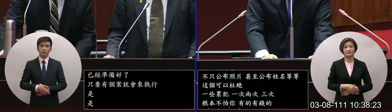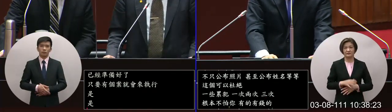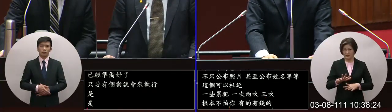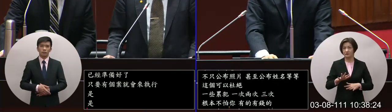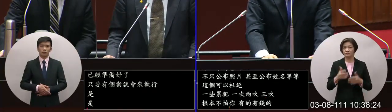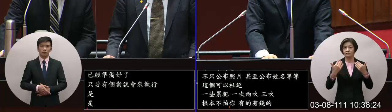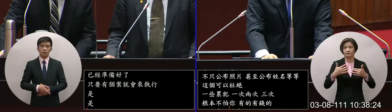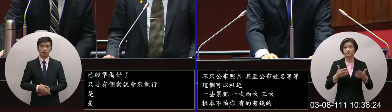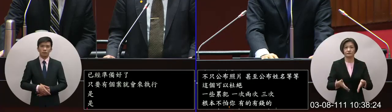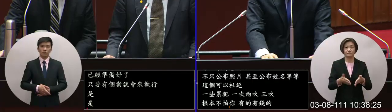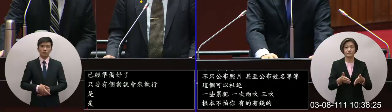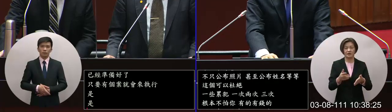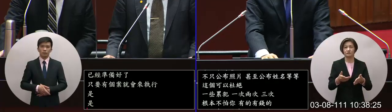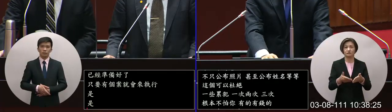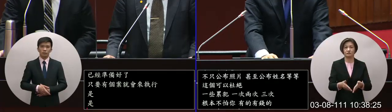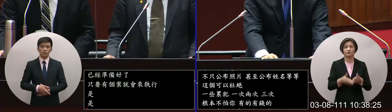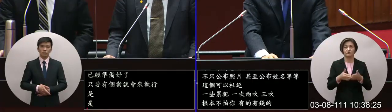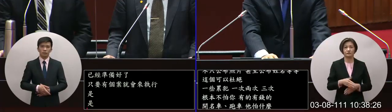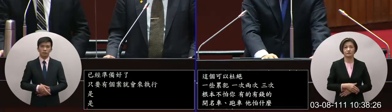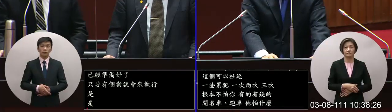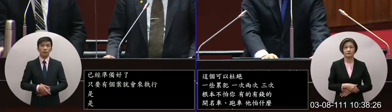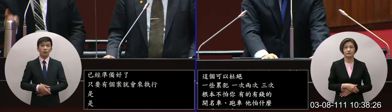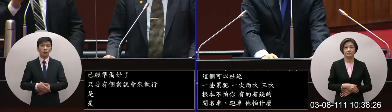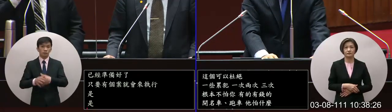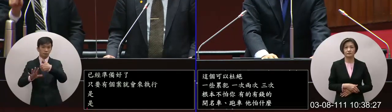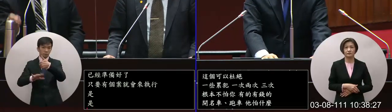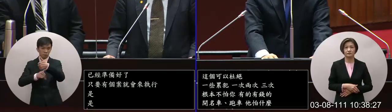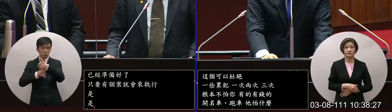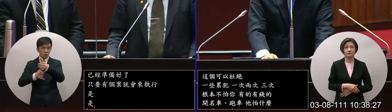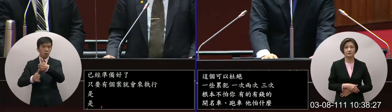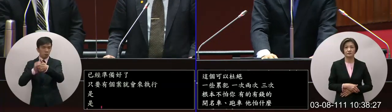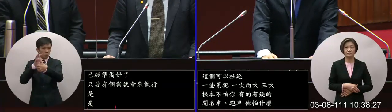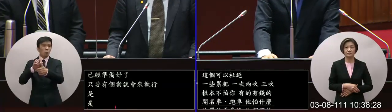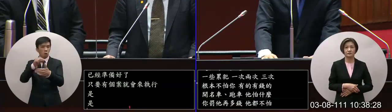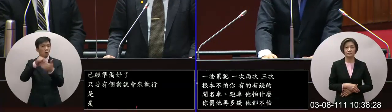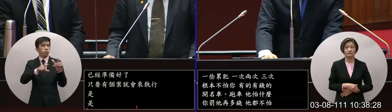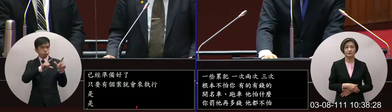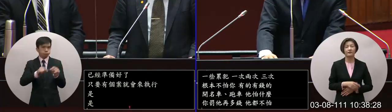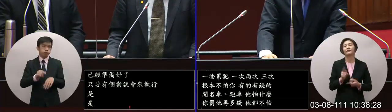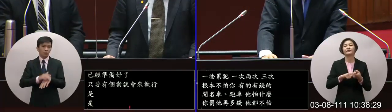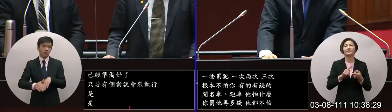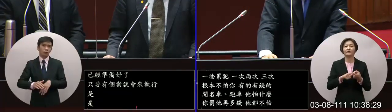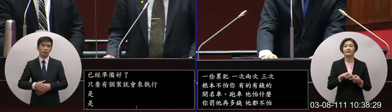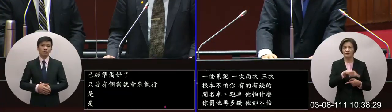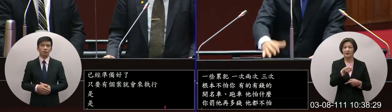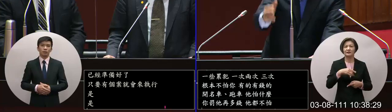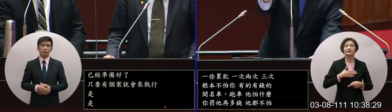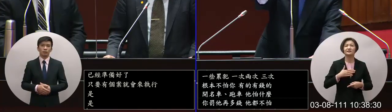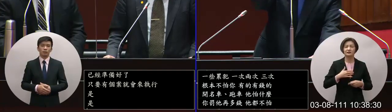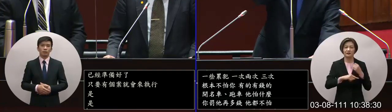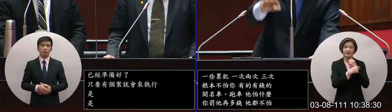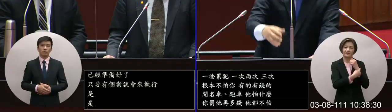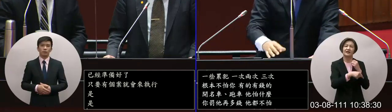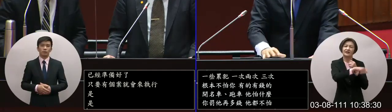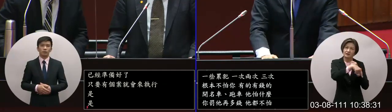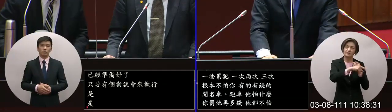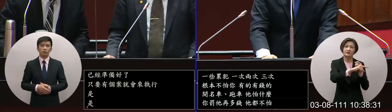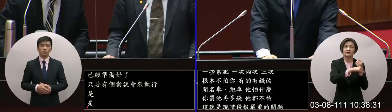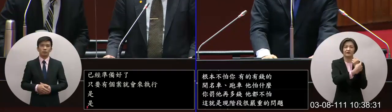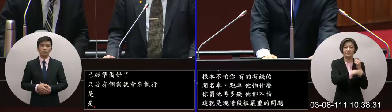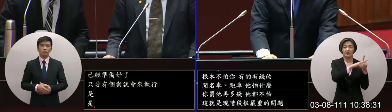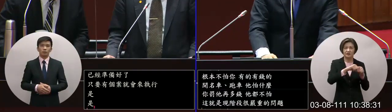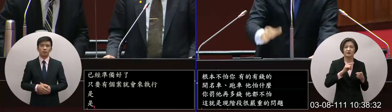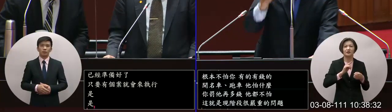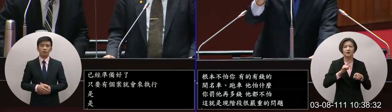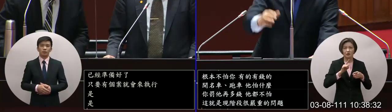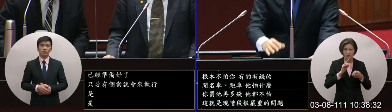严重的问题。 哦，我们都依法执行会。 对的，我知道，当然依法执行，但是你那个效率很